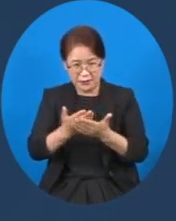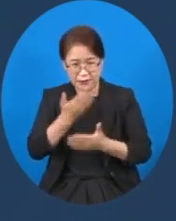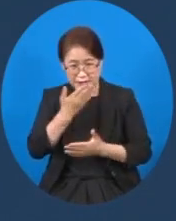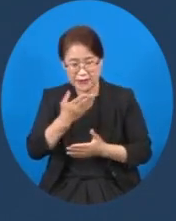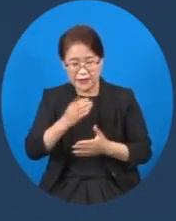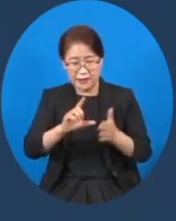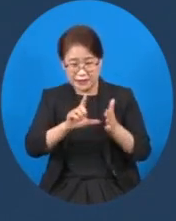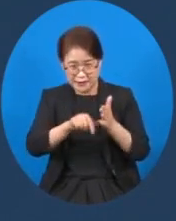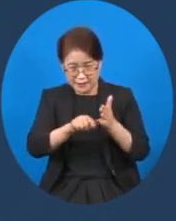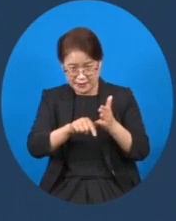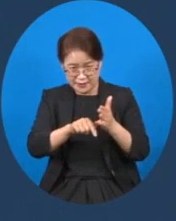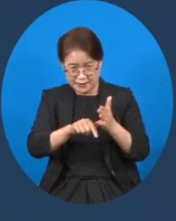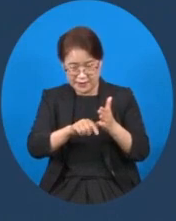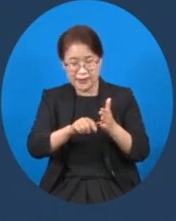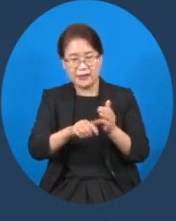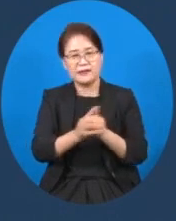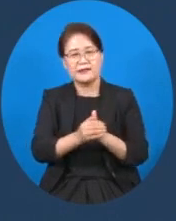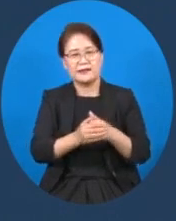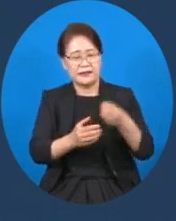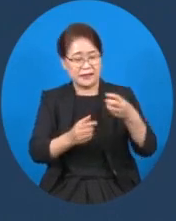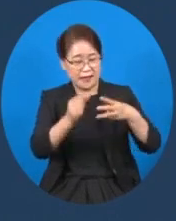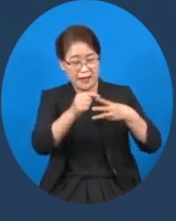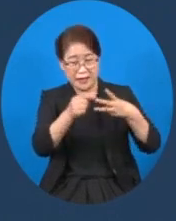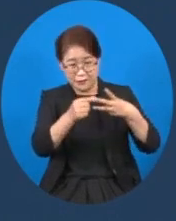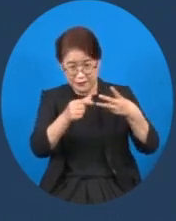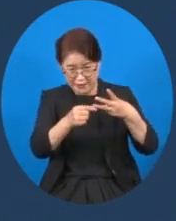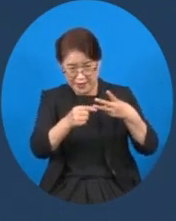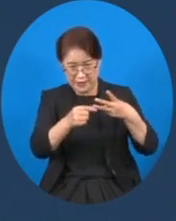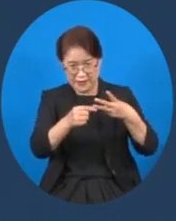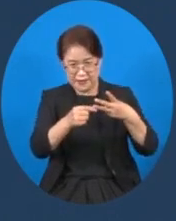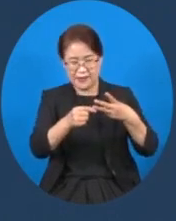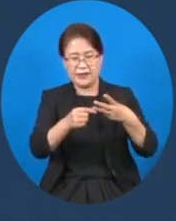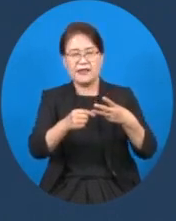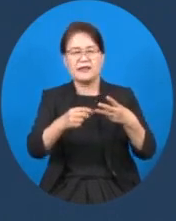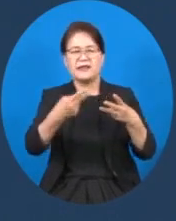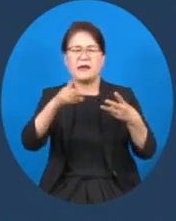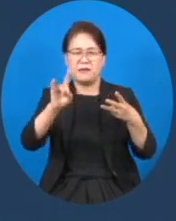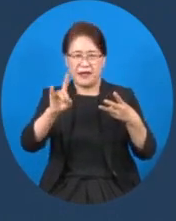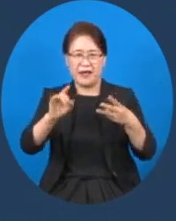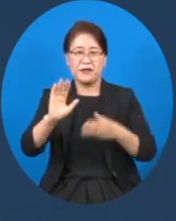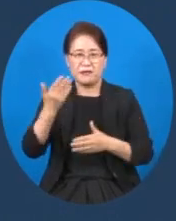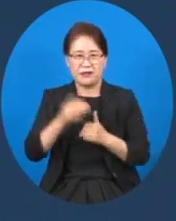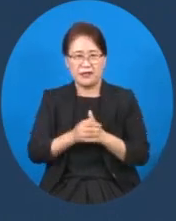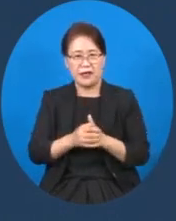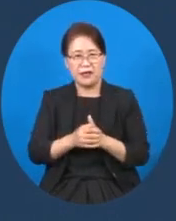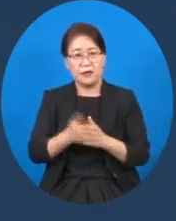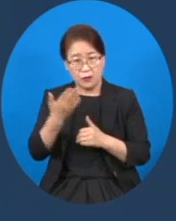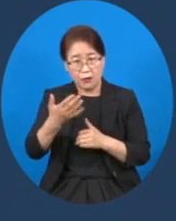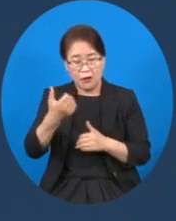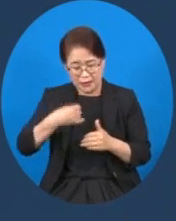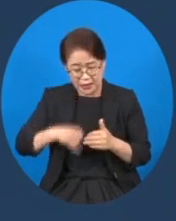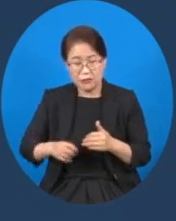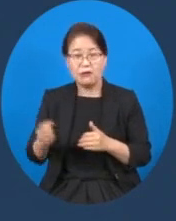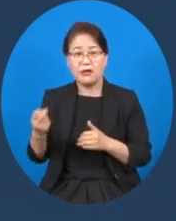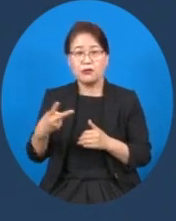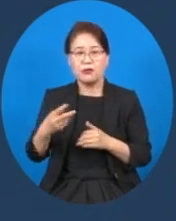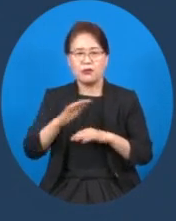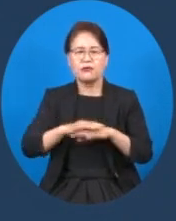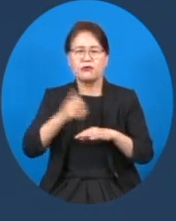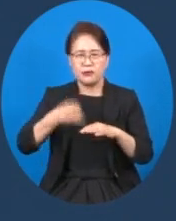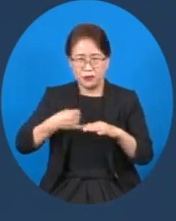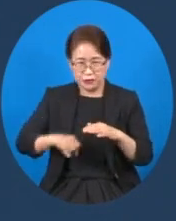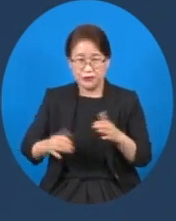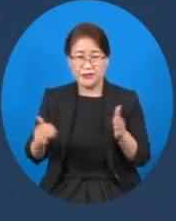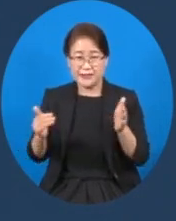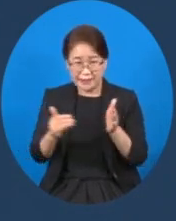뭐예요? 3대거든요. 그래서 하나님은 너와 내 자녀와 그리고 그